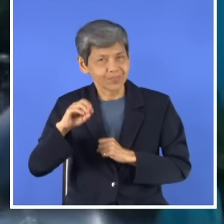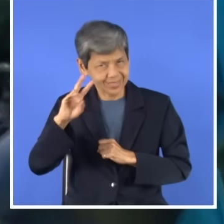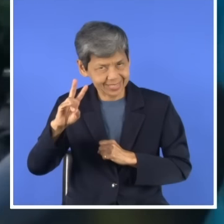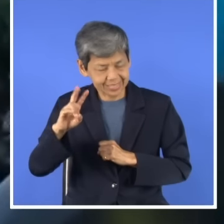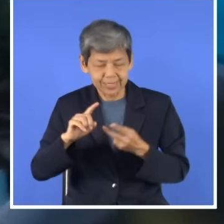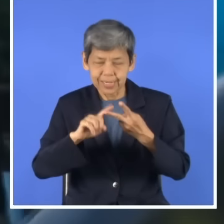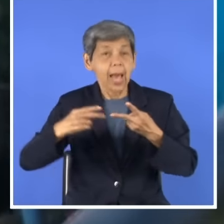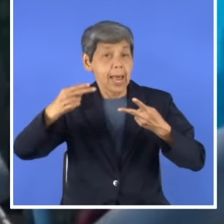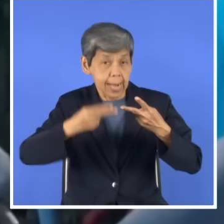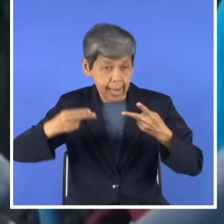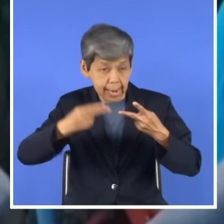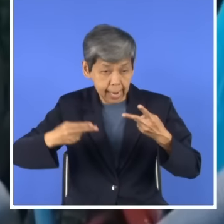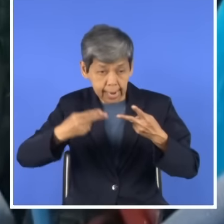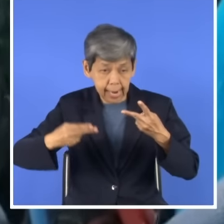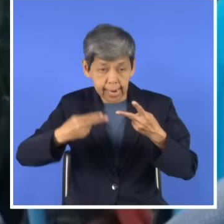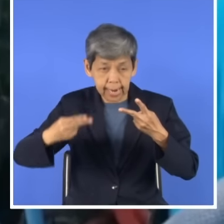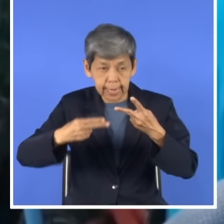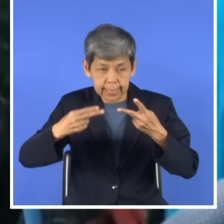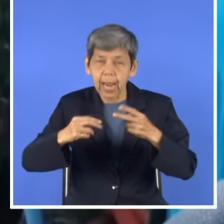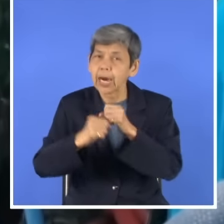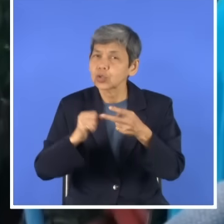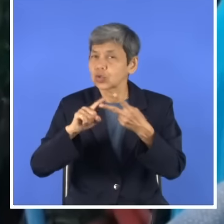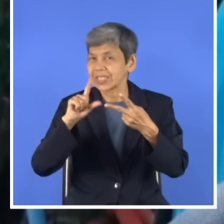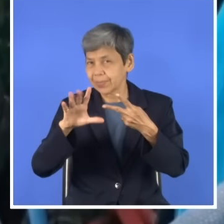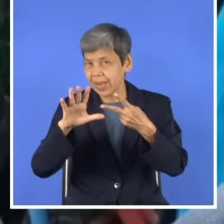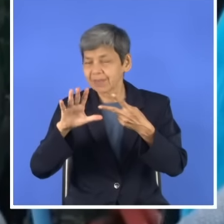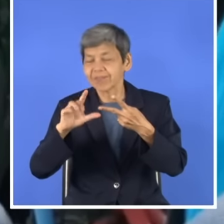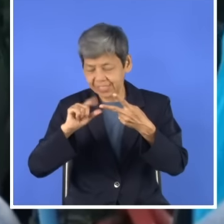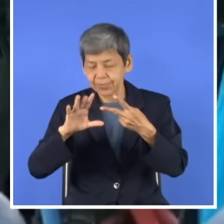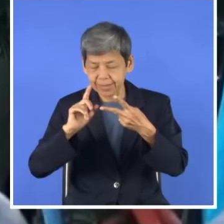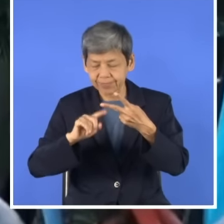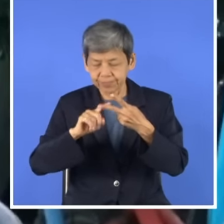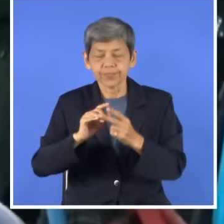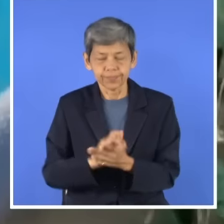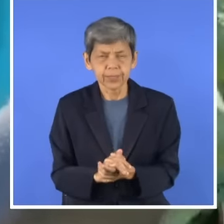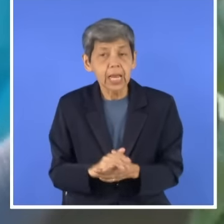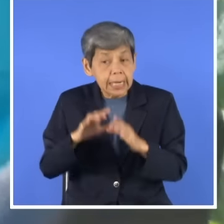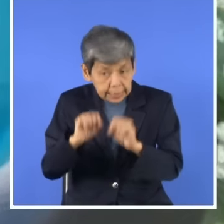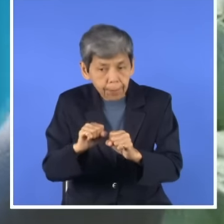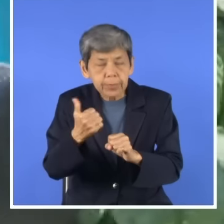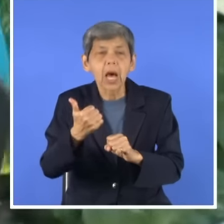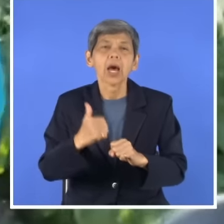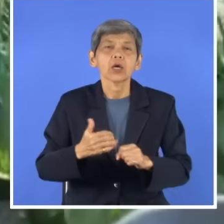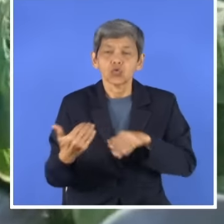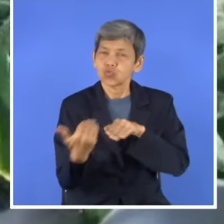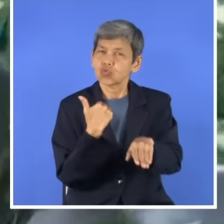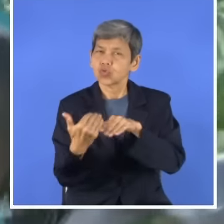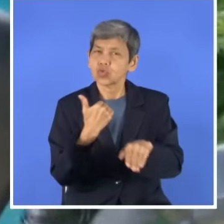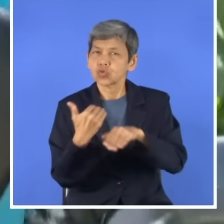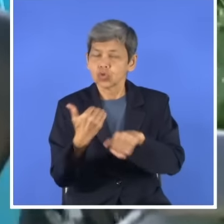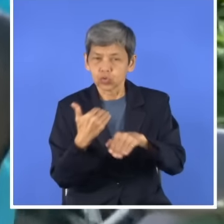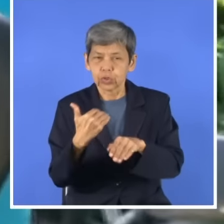วก็ผู้เป็นหลานชื่อว่านายกิตติพัฒนกุลหลานเนี่ยอายุ25นี่เบญจเพศพอดีนะครับไปจับกลุ่มได้บริเวณถนนหลังวัดบุ่งว่